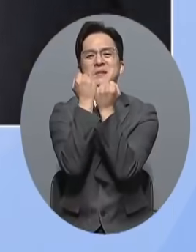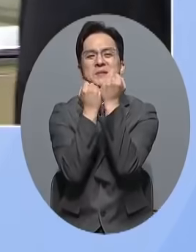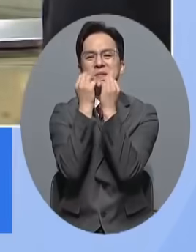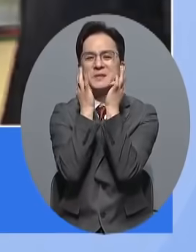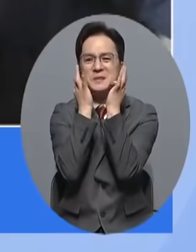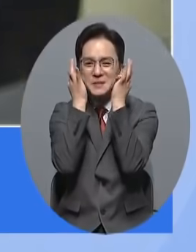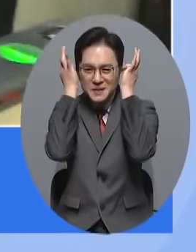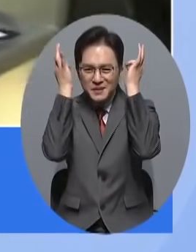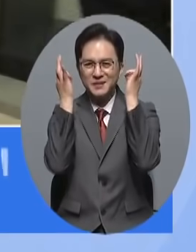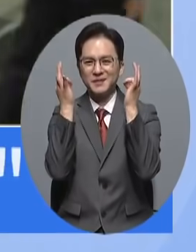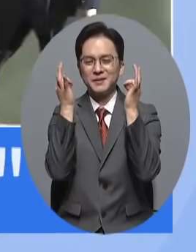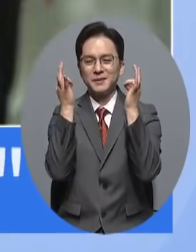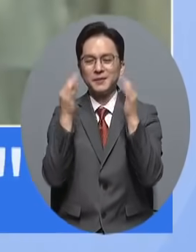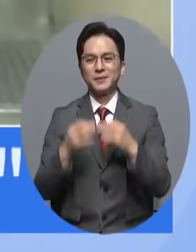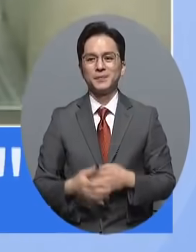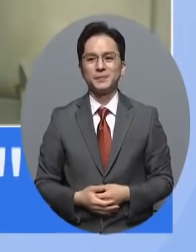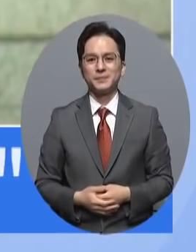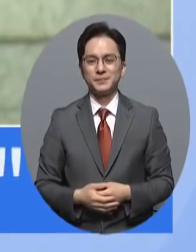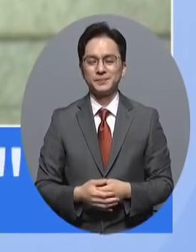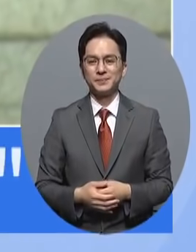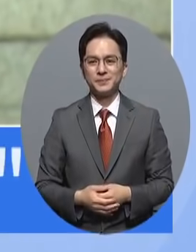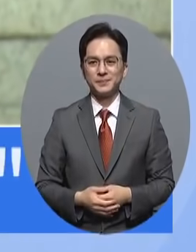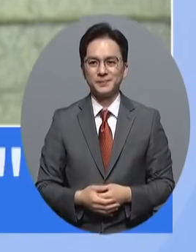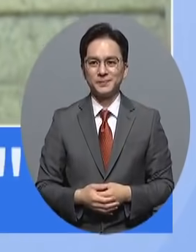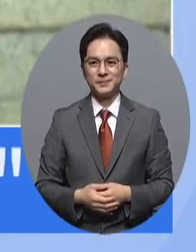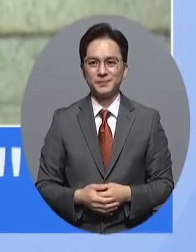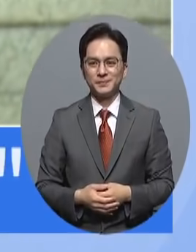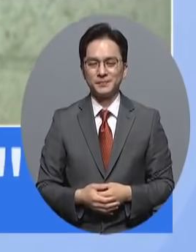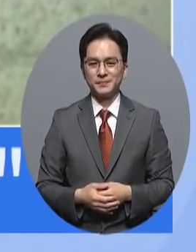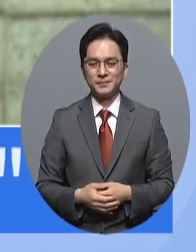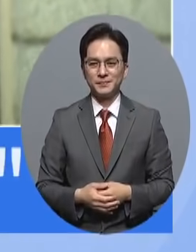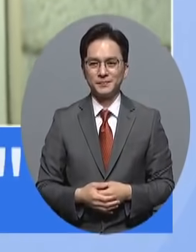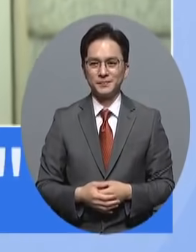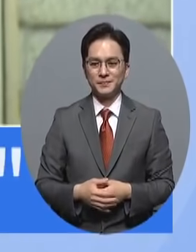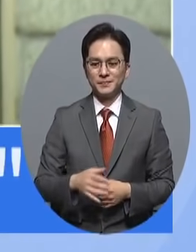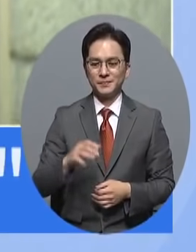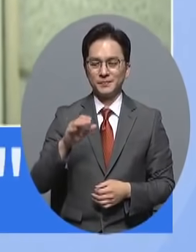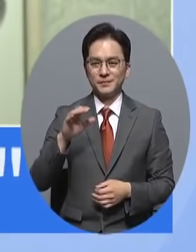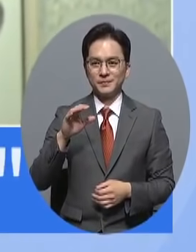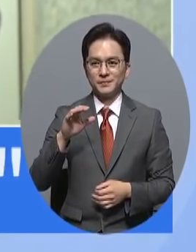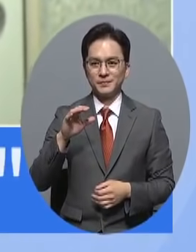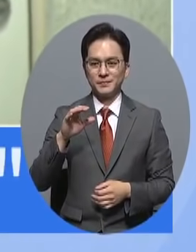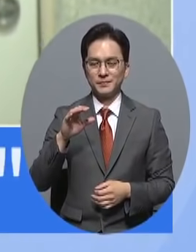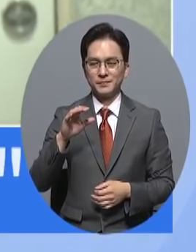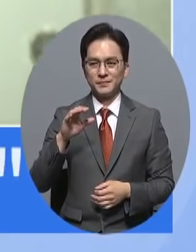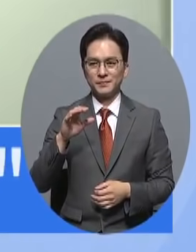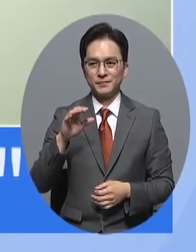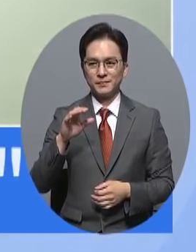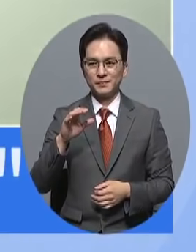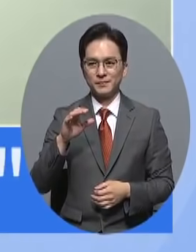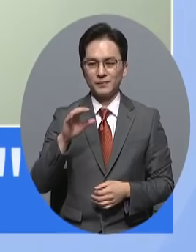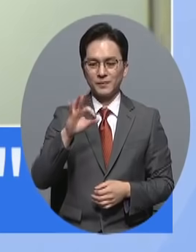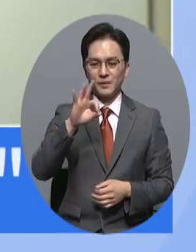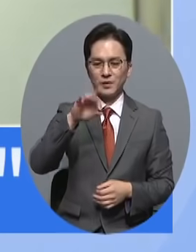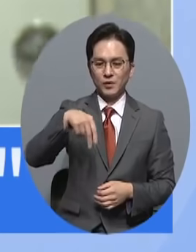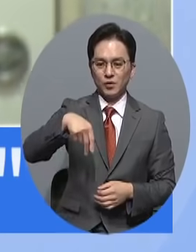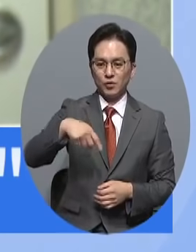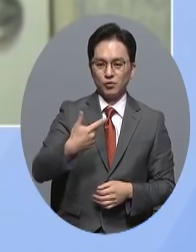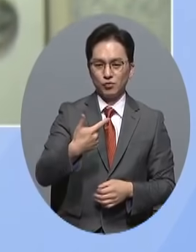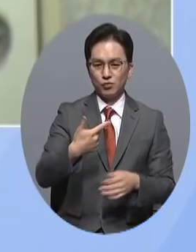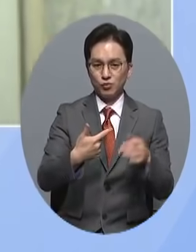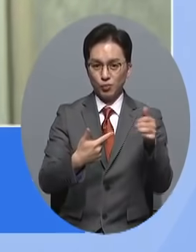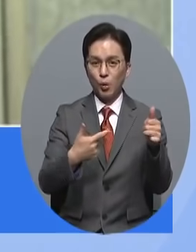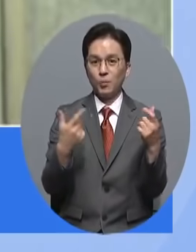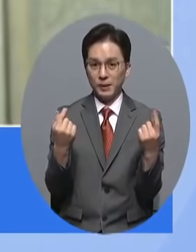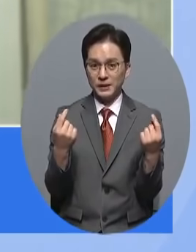윤석열 후보의 저런 아픈 지점인 그 적폐청산에 대한 수사를 얘기하면서 본인도 또한 여기에서부터 약간 거리를 두려는 그런 이중적인